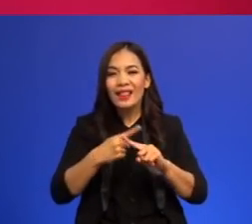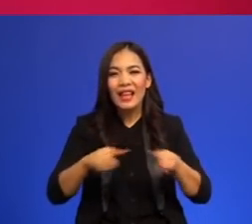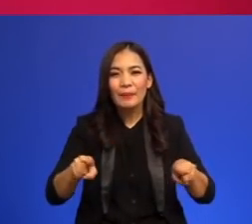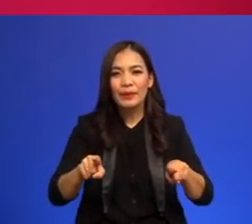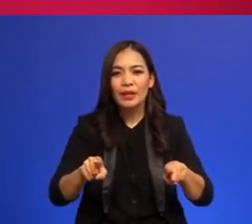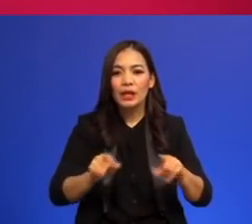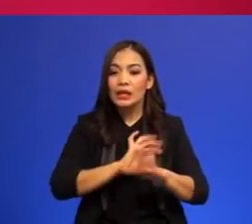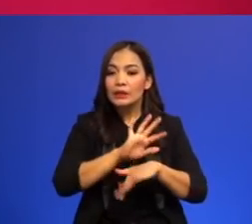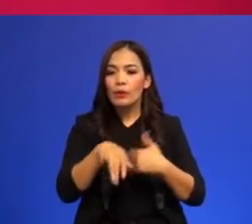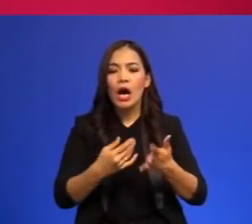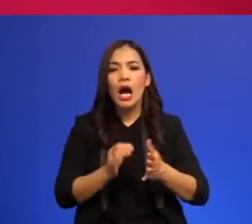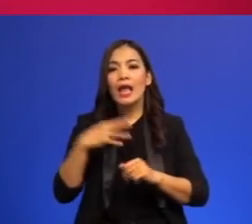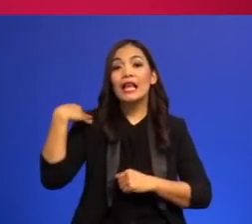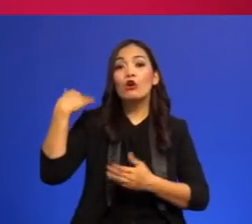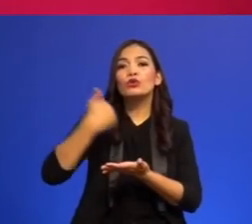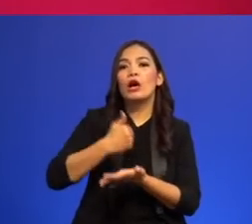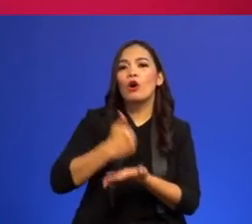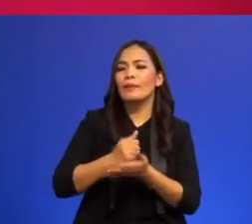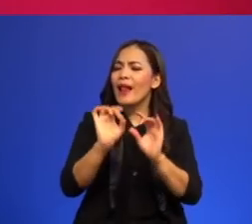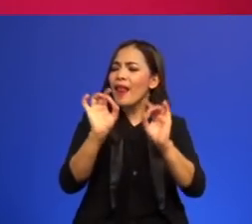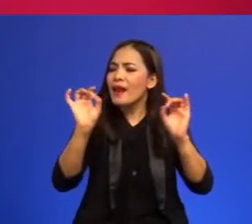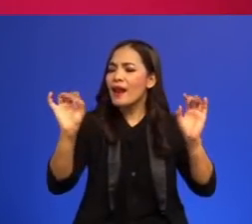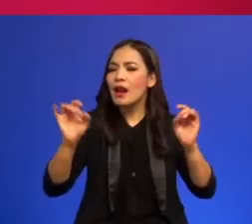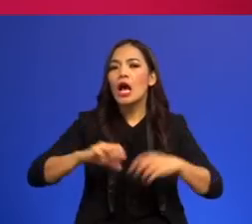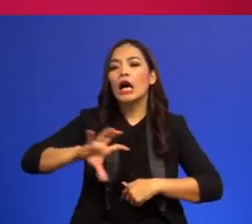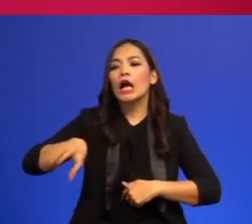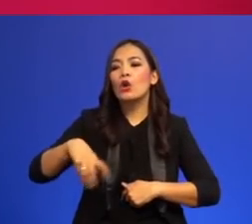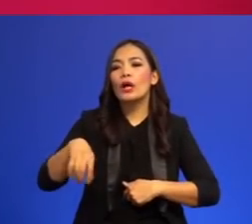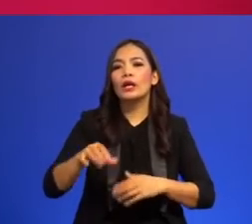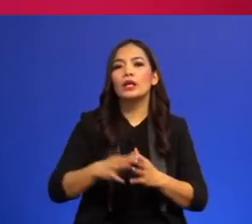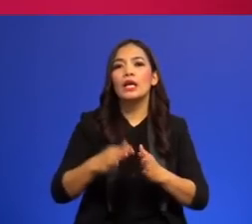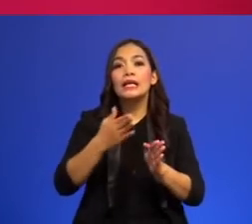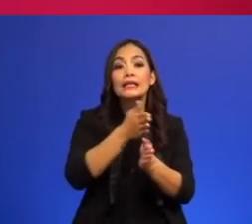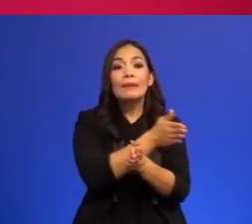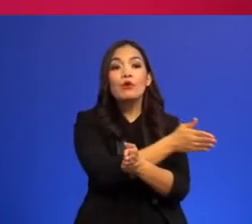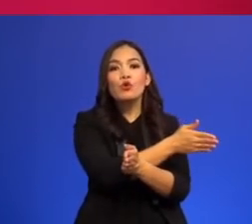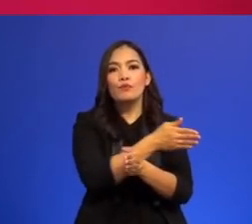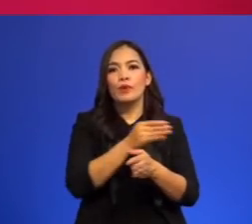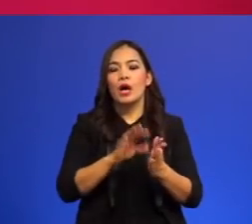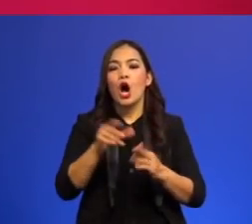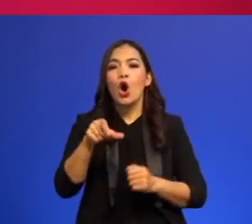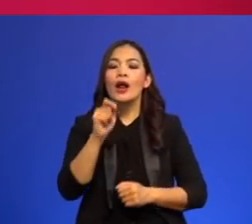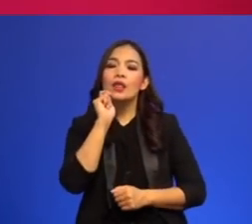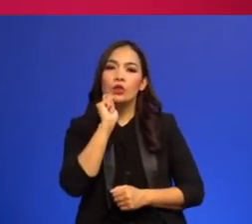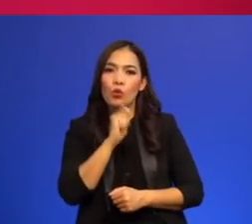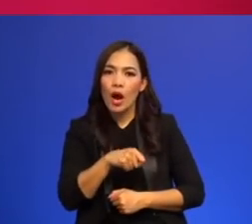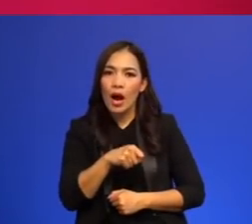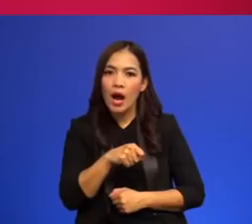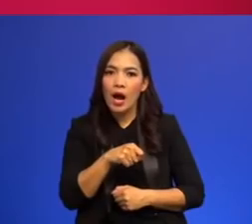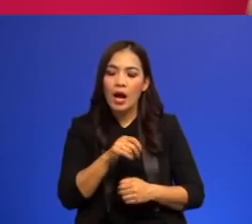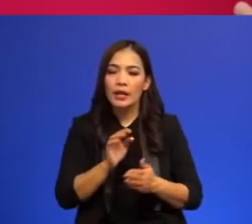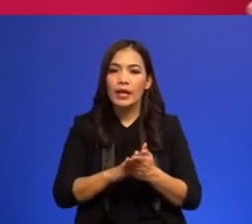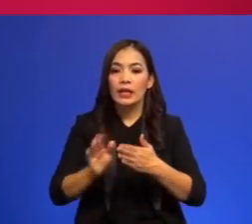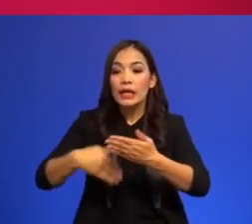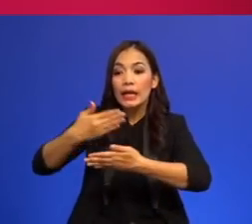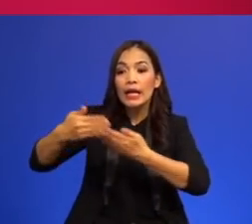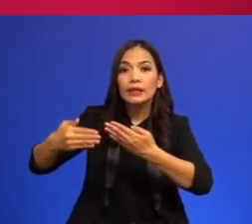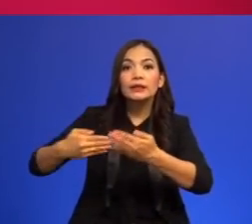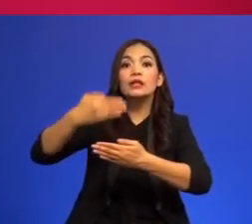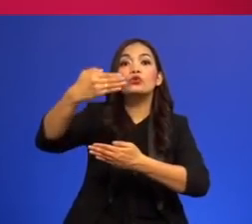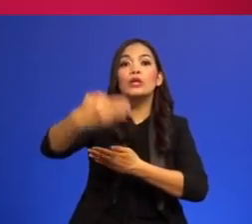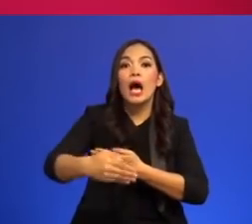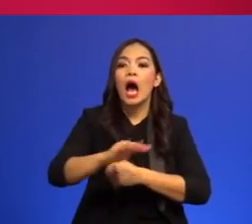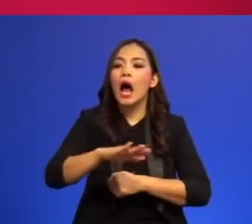mengurus dan turut menanggung beban generasi sebelumnya, yaitu orang tua, dan generasi sesudahnya,